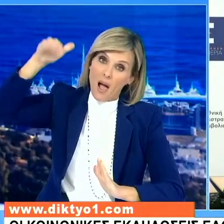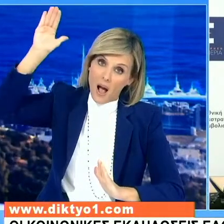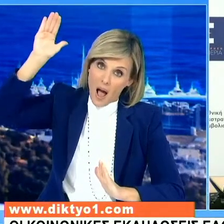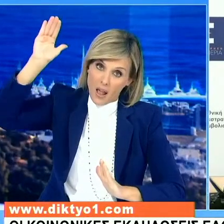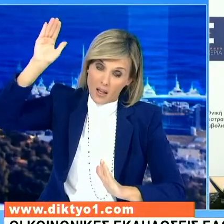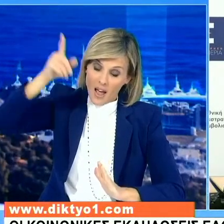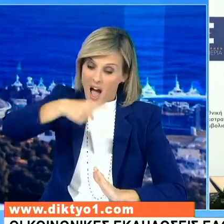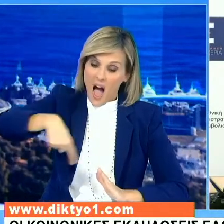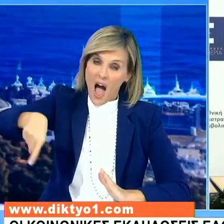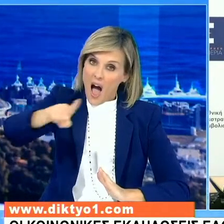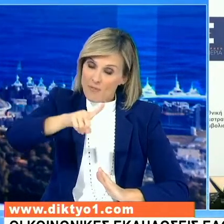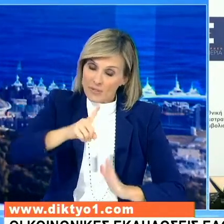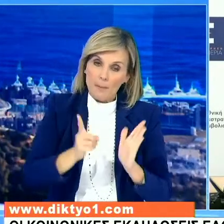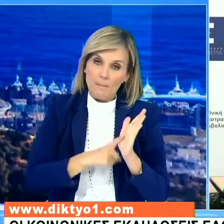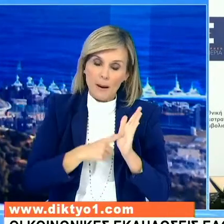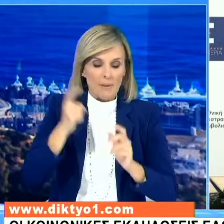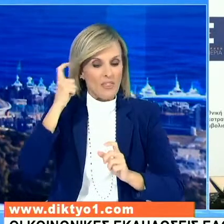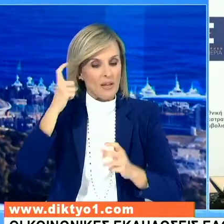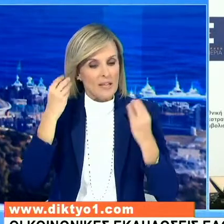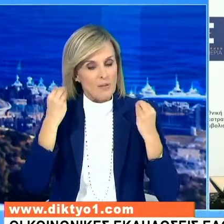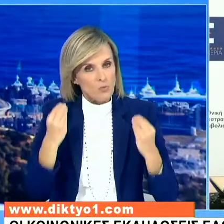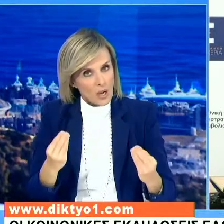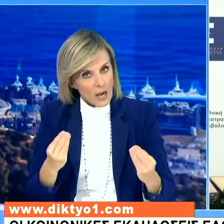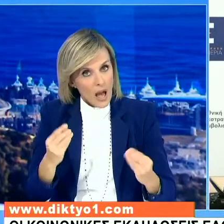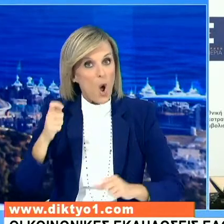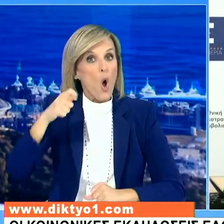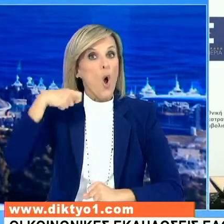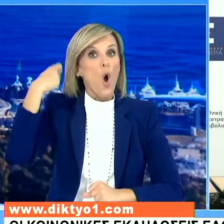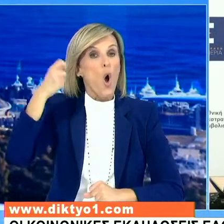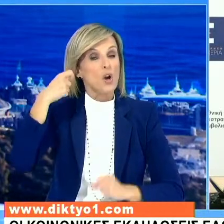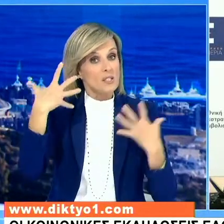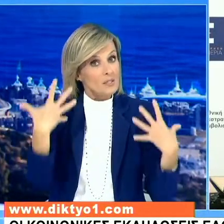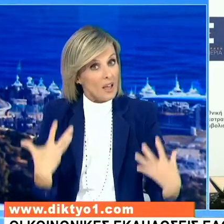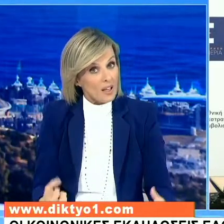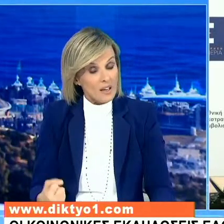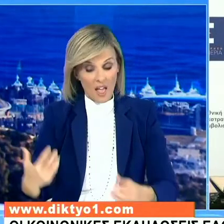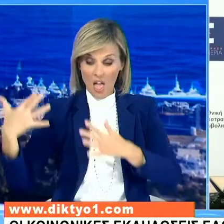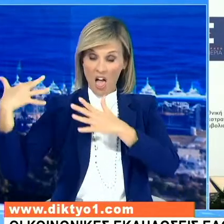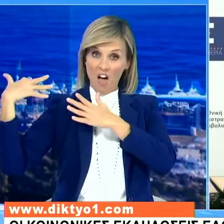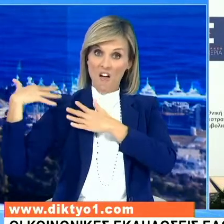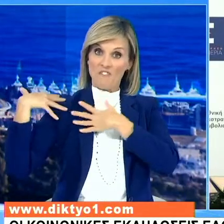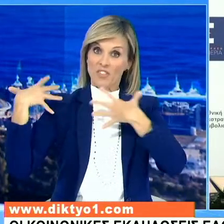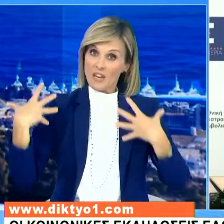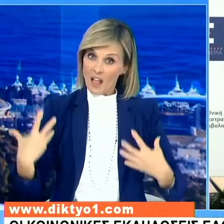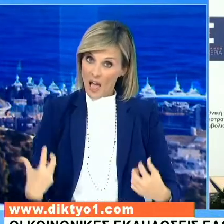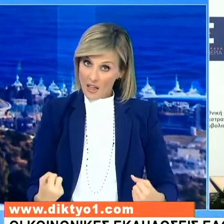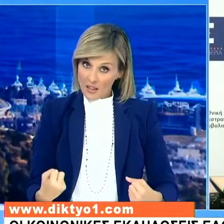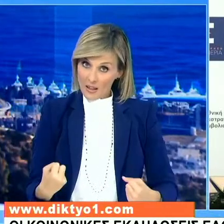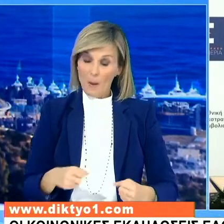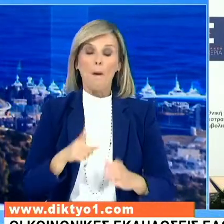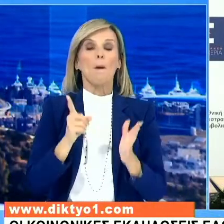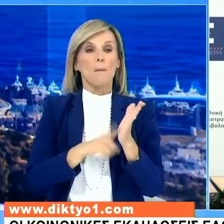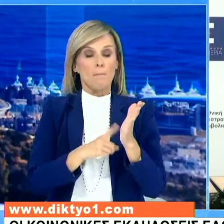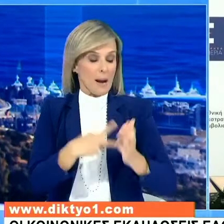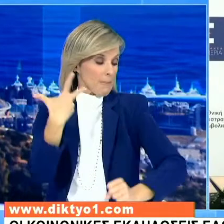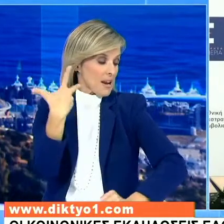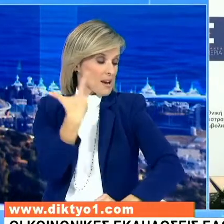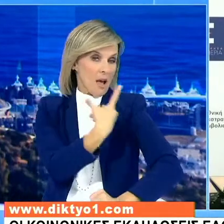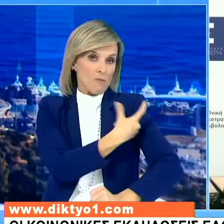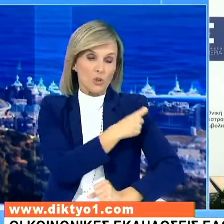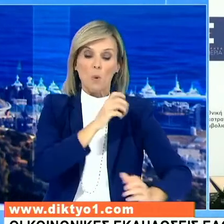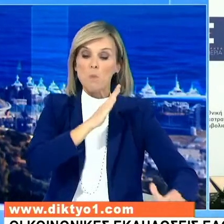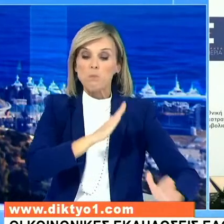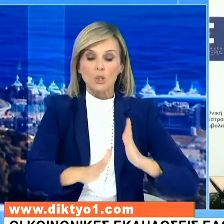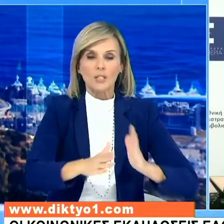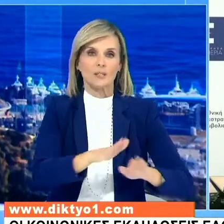να προστατεύουν τον παππού και τη γιαγιά, αλλά και ότι ως γονείς, εμβολιαζόμενοι, προστατεύουν τα παιδιά τους και συμβάλλουν στη διασφάλιση της υγείας